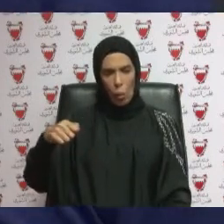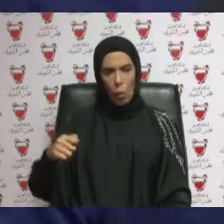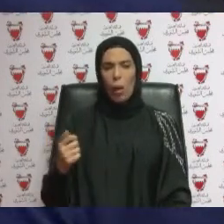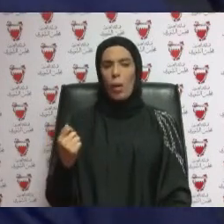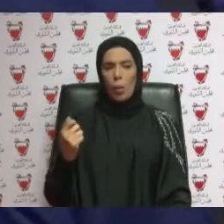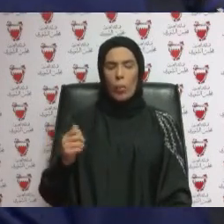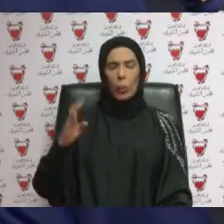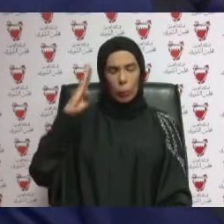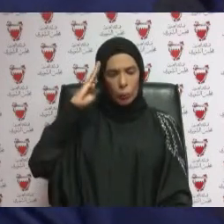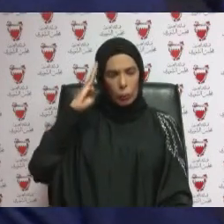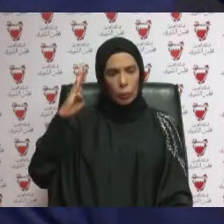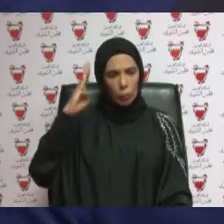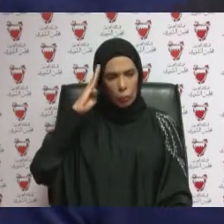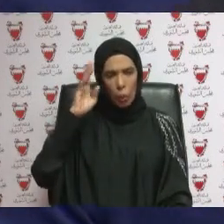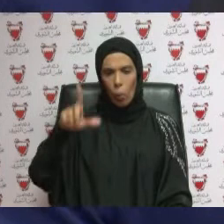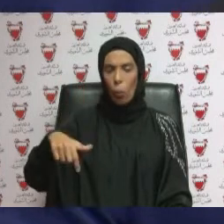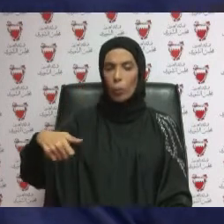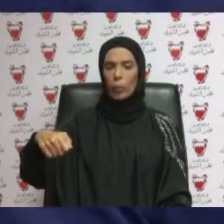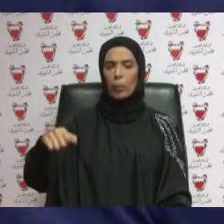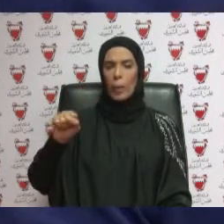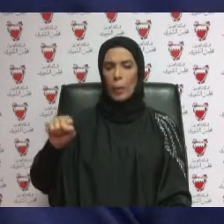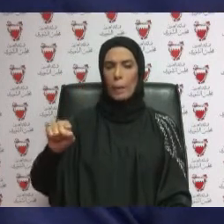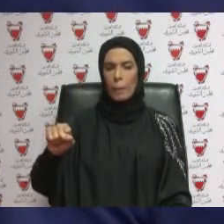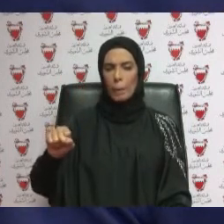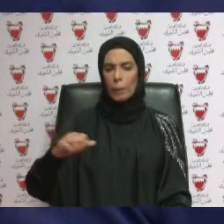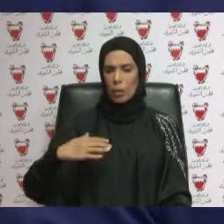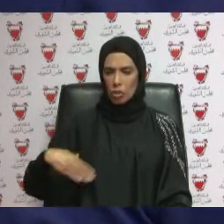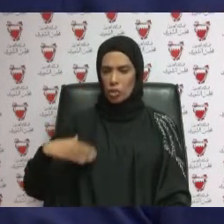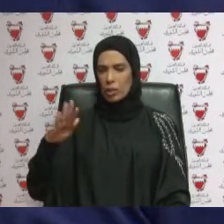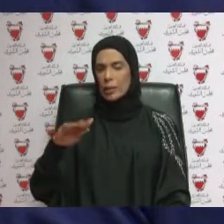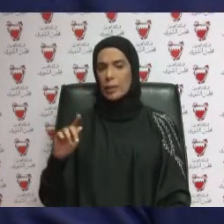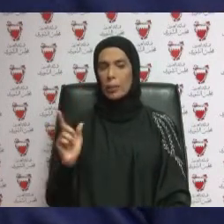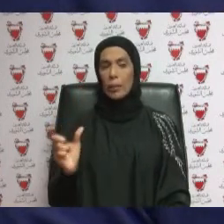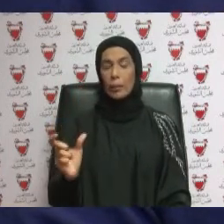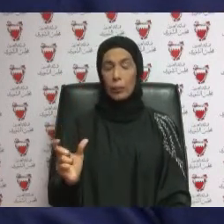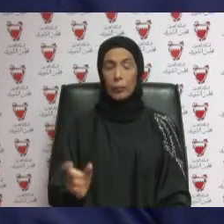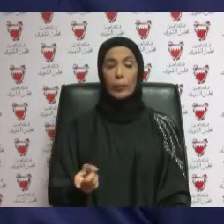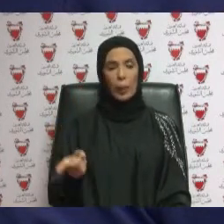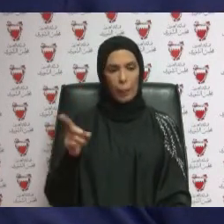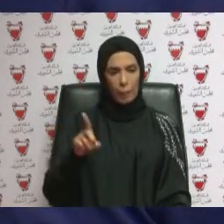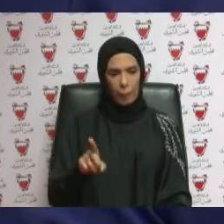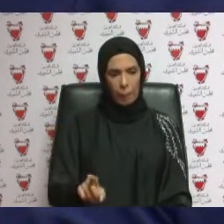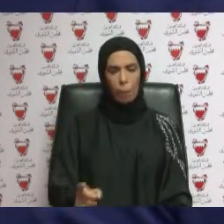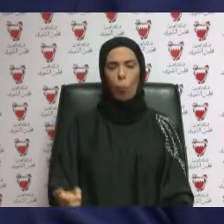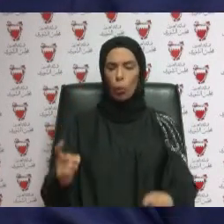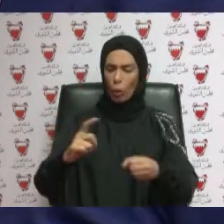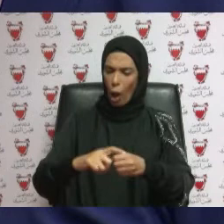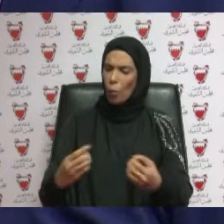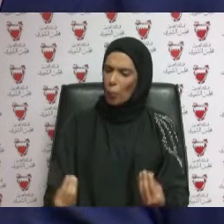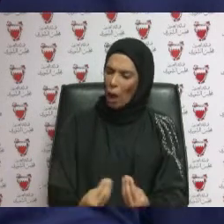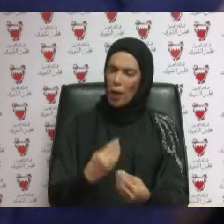مشكورة طبعا من خلال الوزير وخاصة الحين الشيخ سلمان الخليفة، أيضا جدا متعاون في هذا